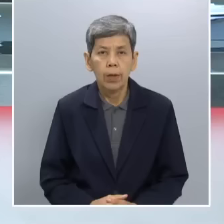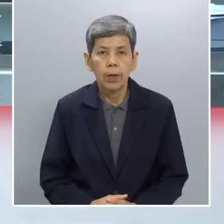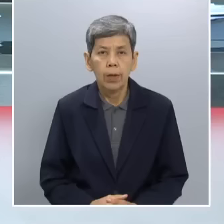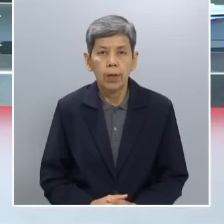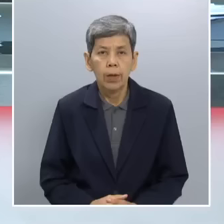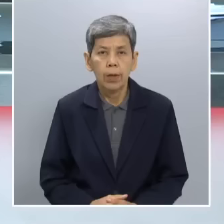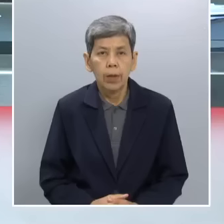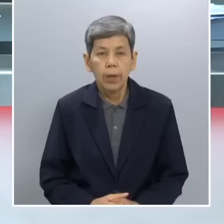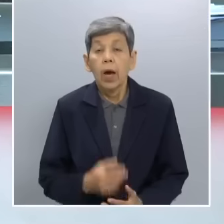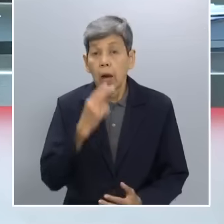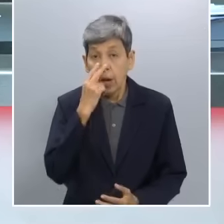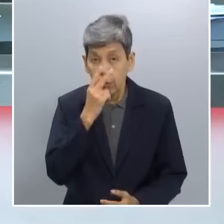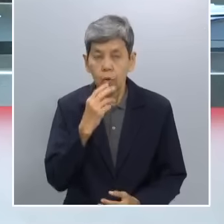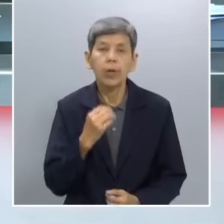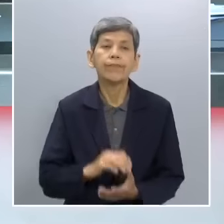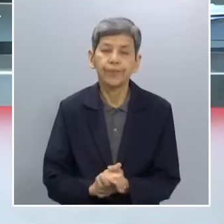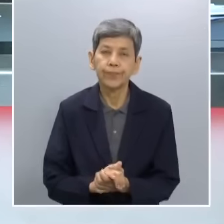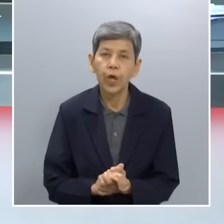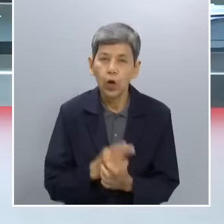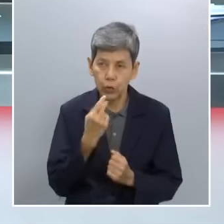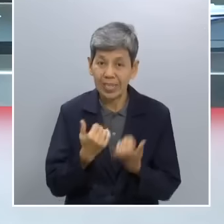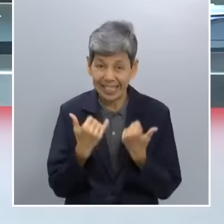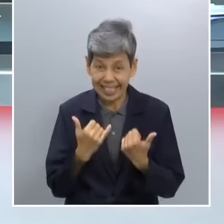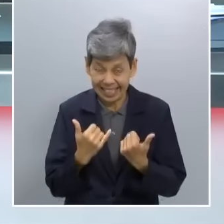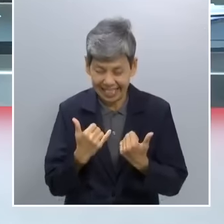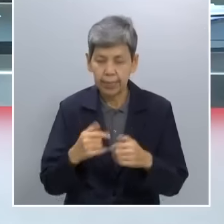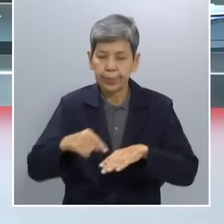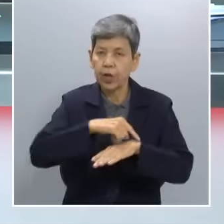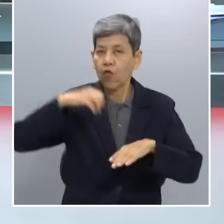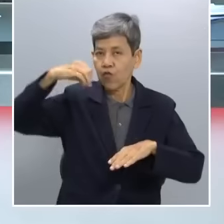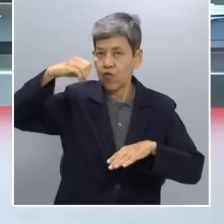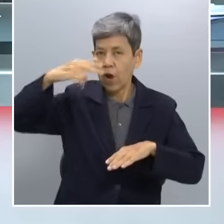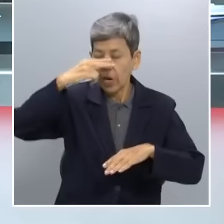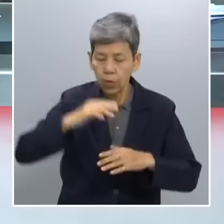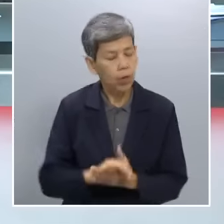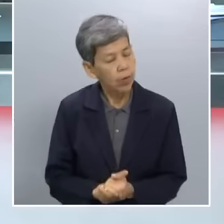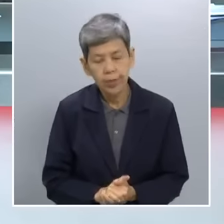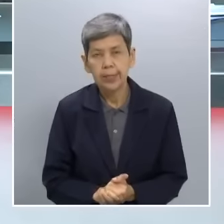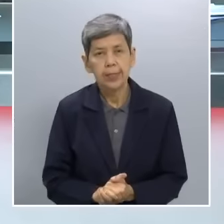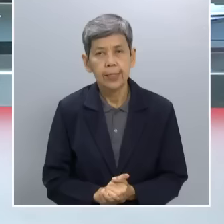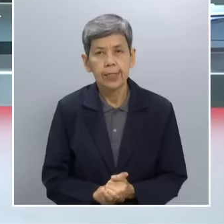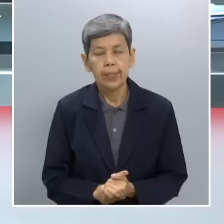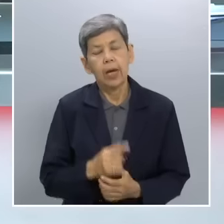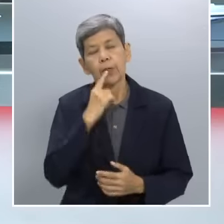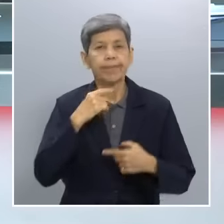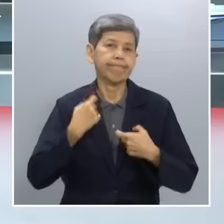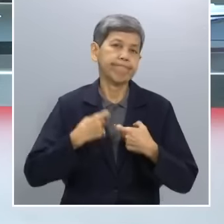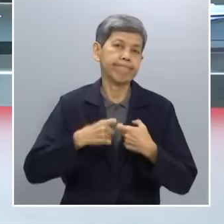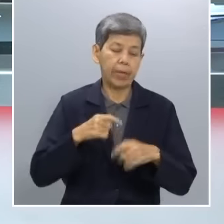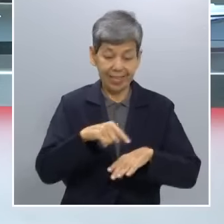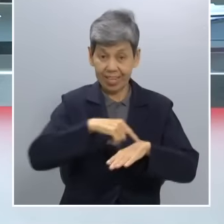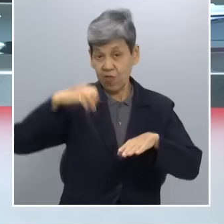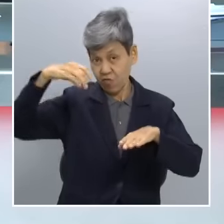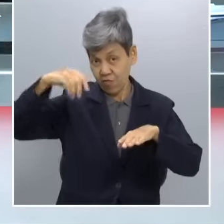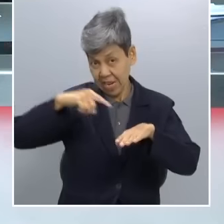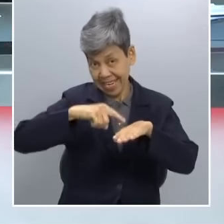อ่ะมาดูเรื่องราวของรถไฟฟ้าหน่อยนะครับเรื่องนี้นี่เป็นเรื่องแหพูดลำบากเหลือเกินคุณผู้ชมครับเดี๋ยวต้อง